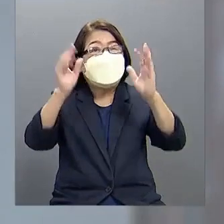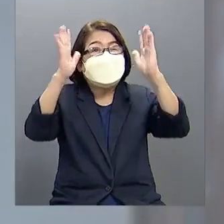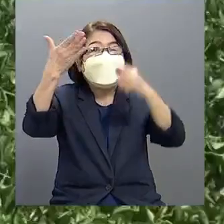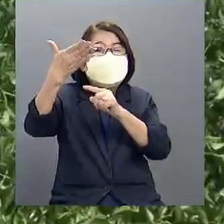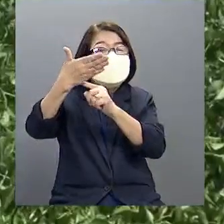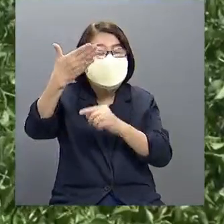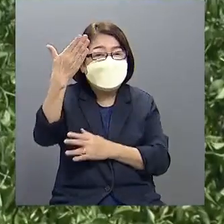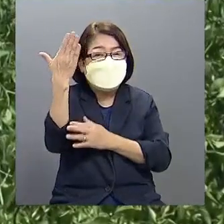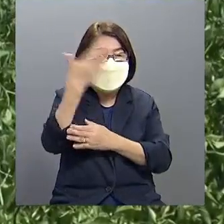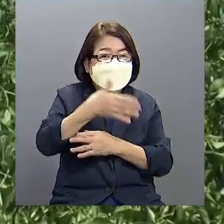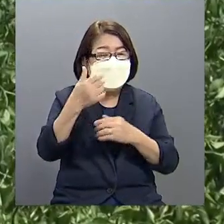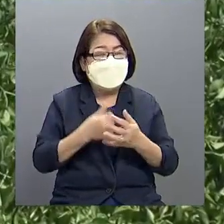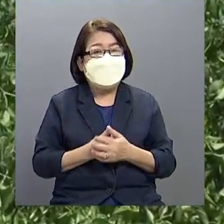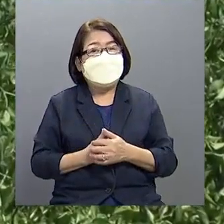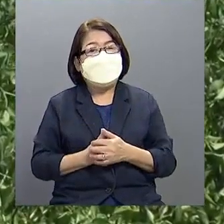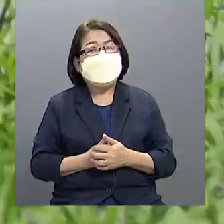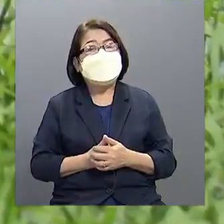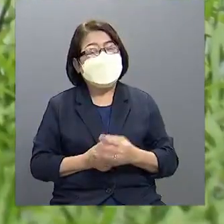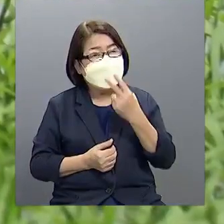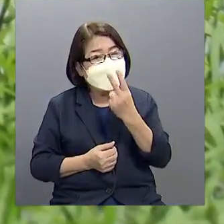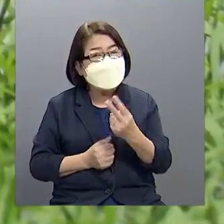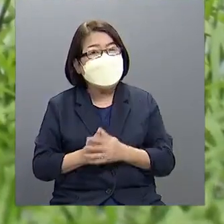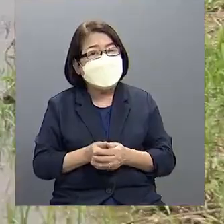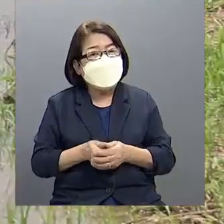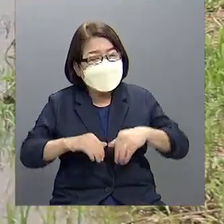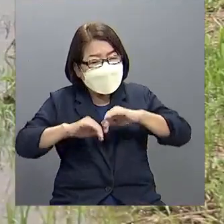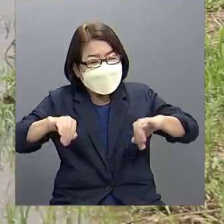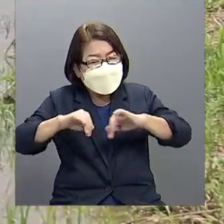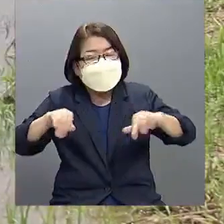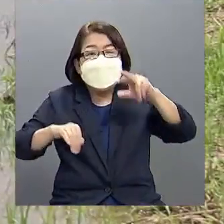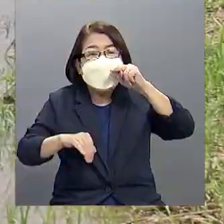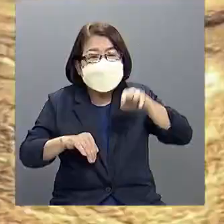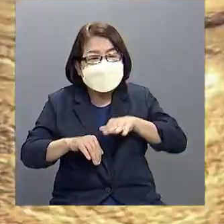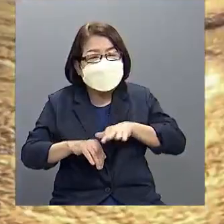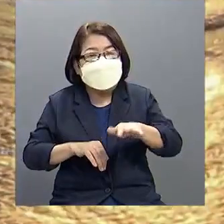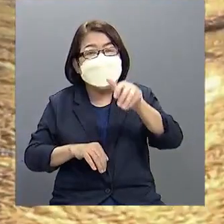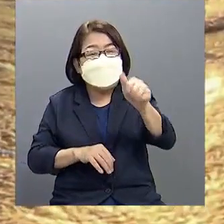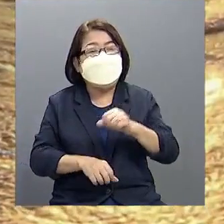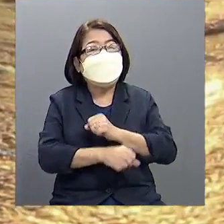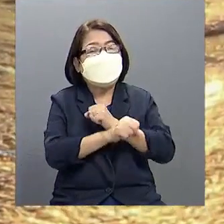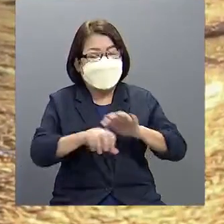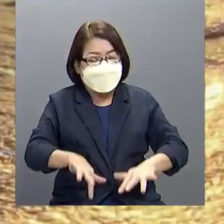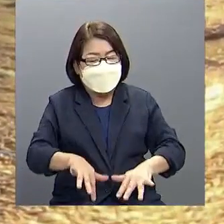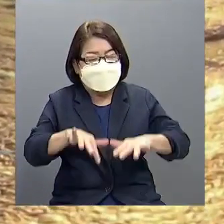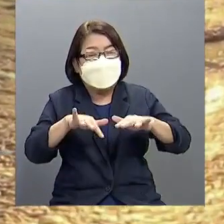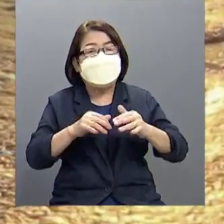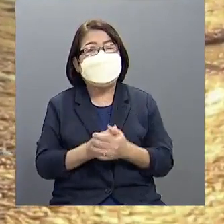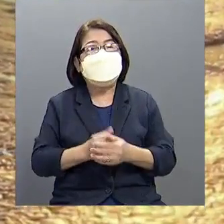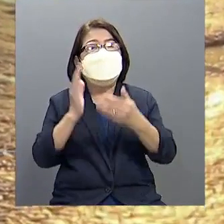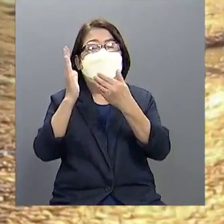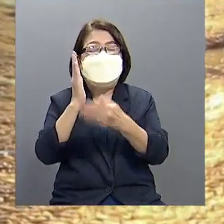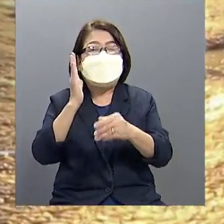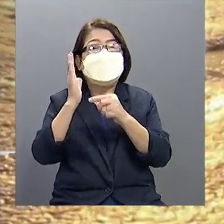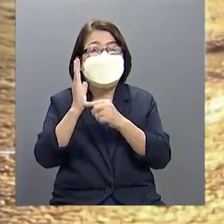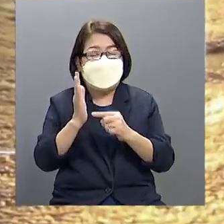นฟ้าขนองรวมทงควดูแงระบบระบายน้ำให้มีประสิทธิภาพเพื่ป้องกน้ทวมขังภาคตวนออกใช่วงระหวงวันนี้ประจ